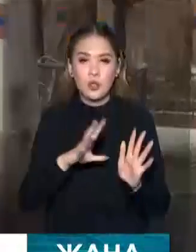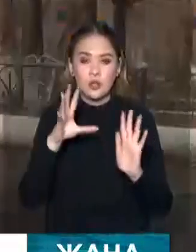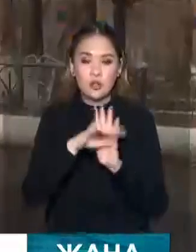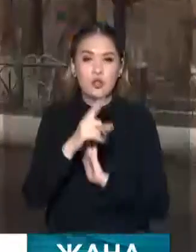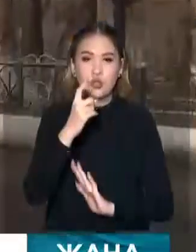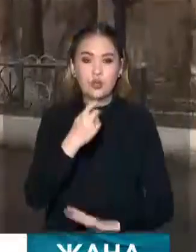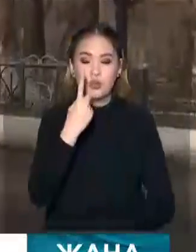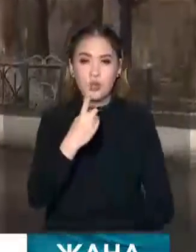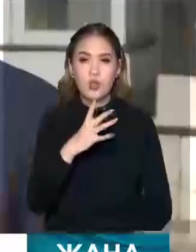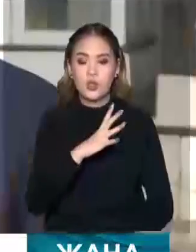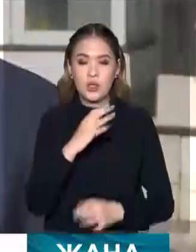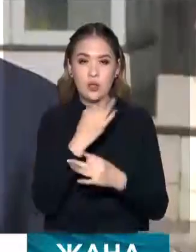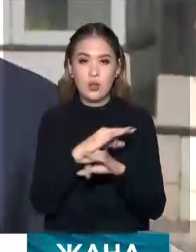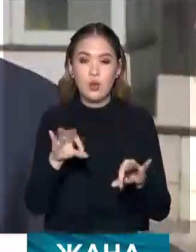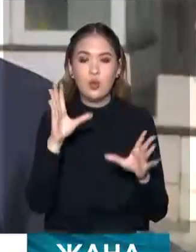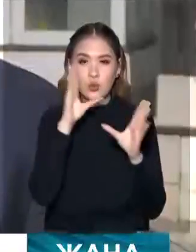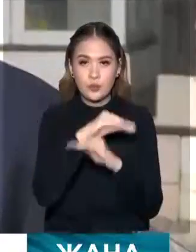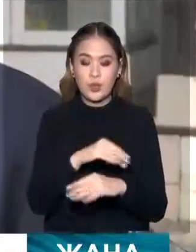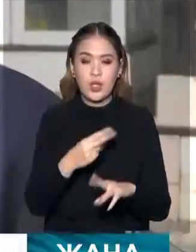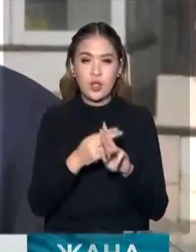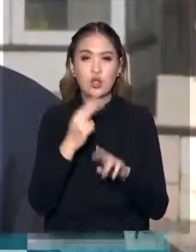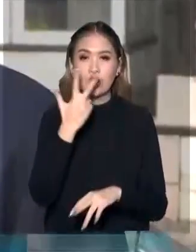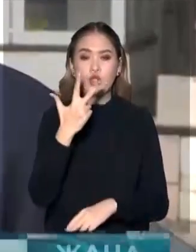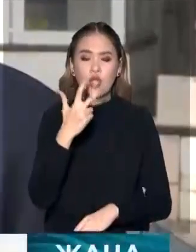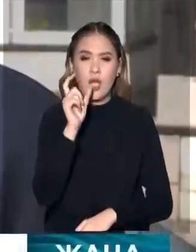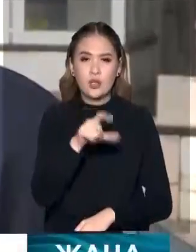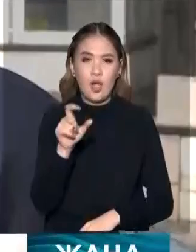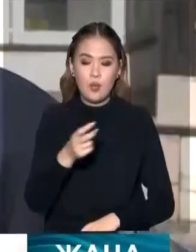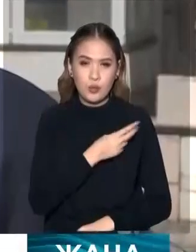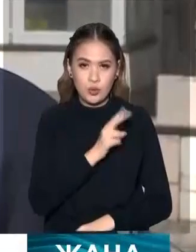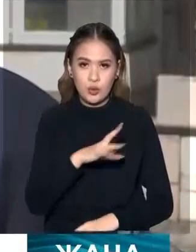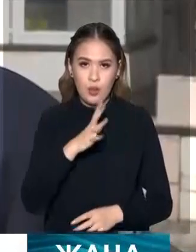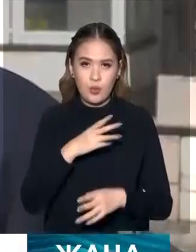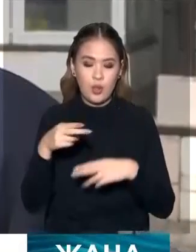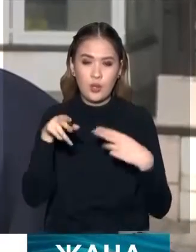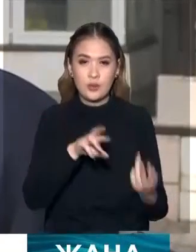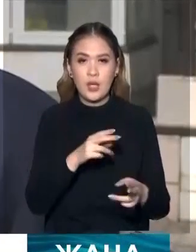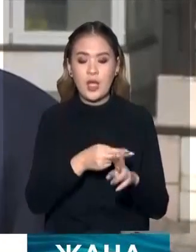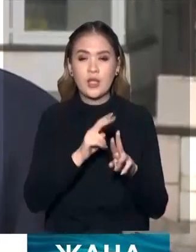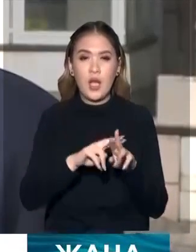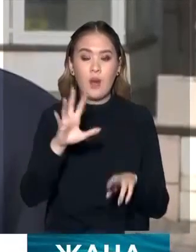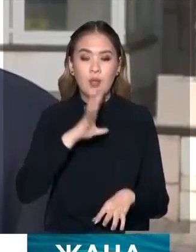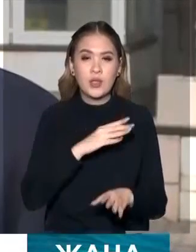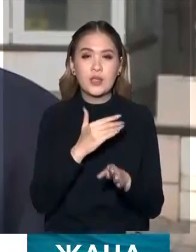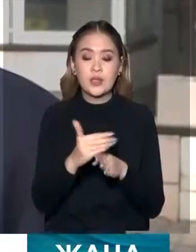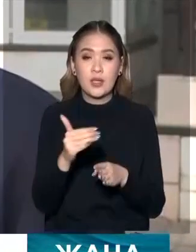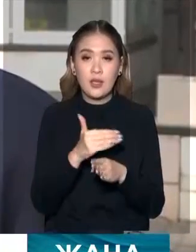101 кенші шығып үлгерген. Ең бірінші 3 адамды таптық, мерт болған. Одан кейін